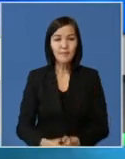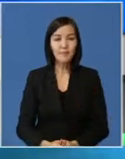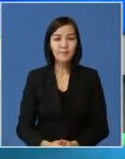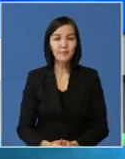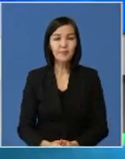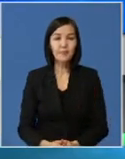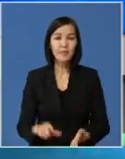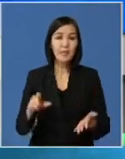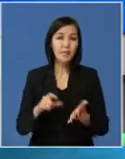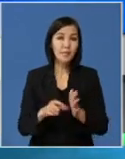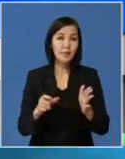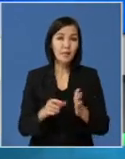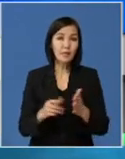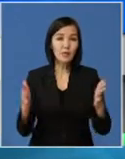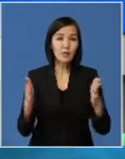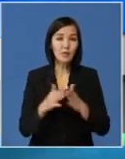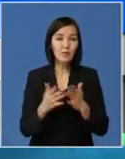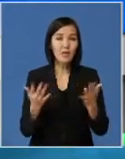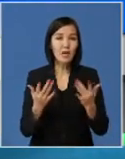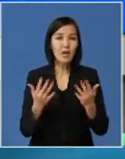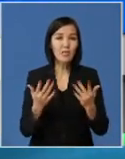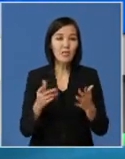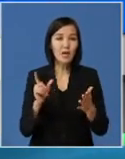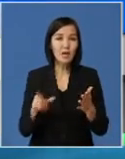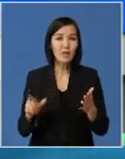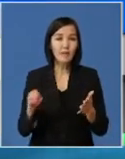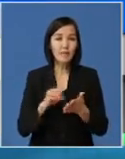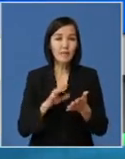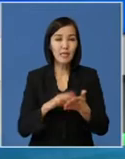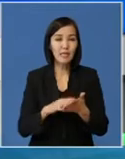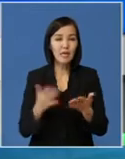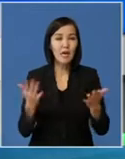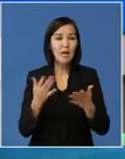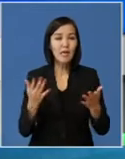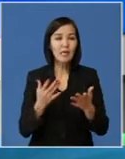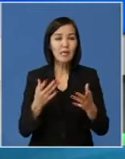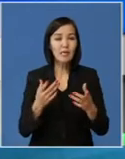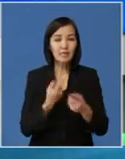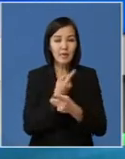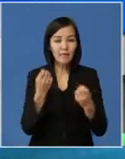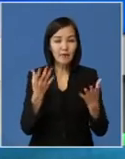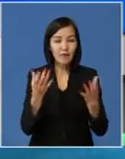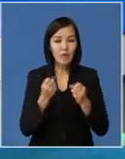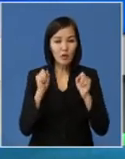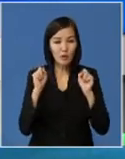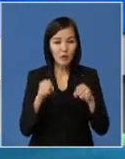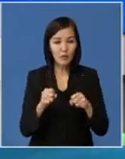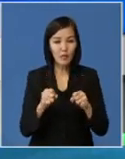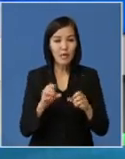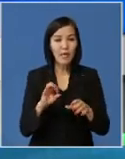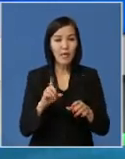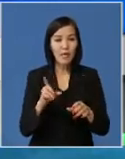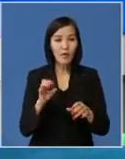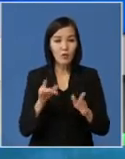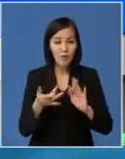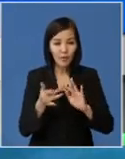Пәтер немесе үйіңізде қанша адам тіркелген, олар туралы ақпаратты қайдан білуге болады? ЕГОВ КИЗЕТ порталында мекенжай бойынша тіркелген